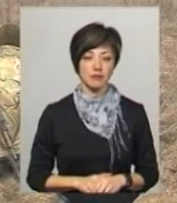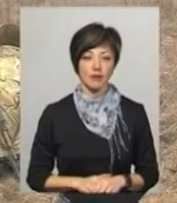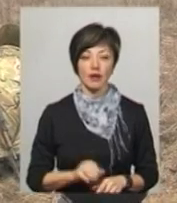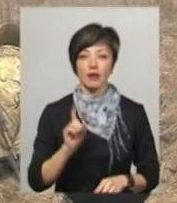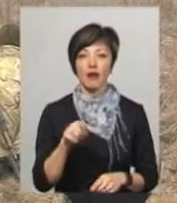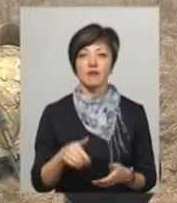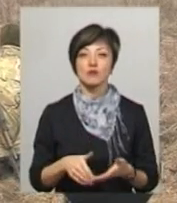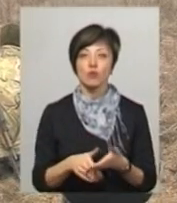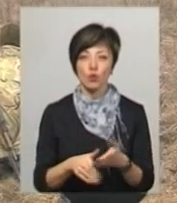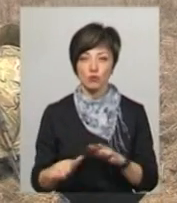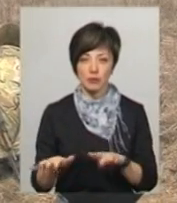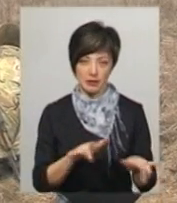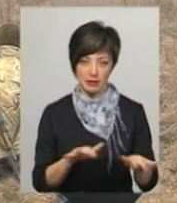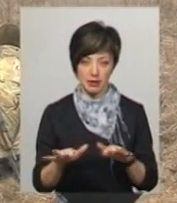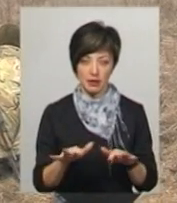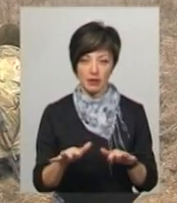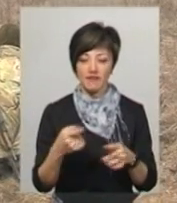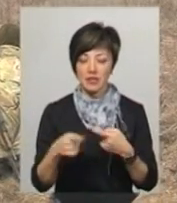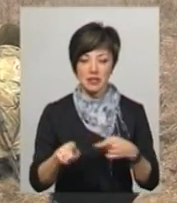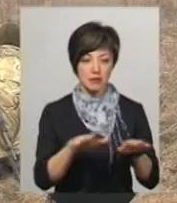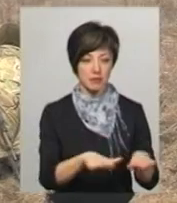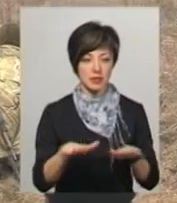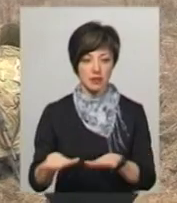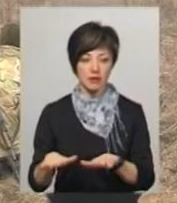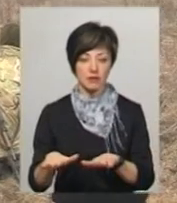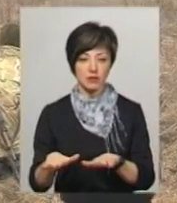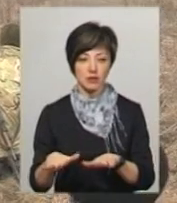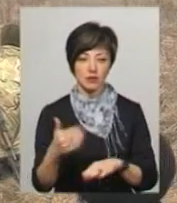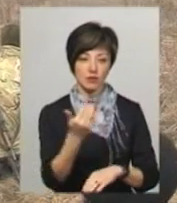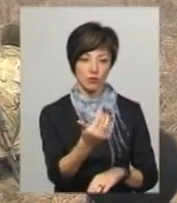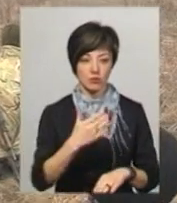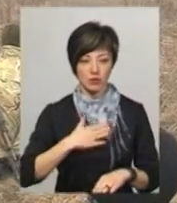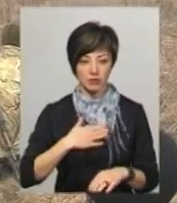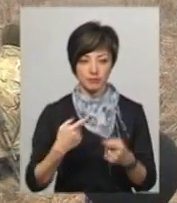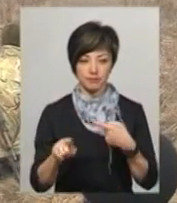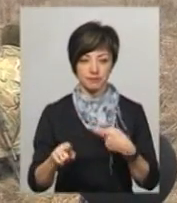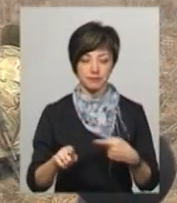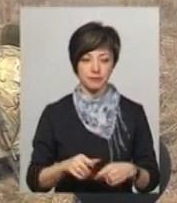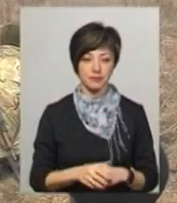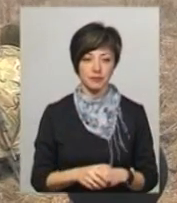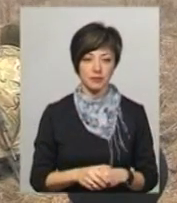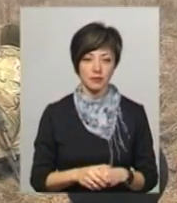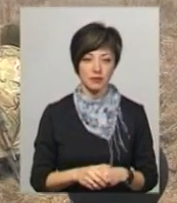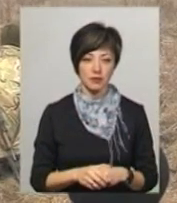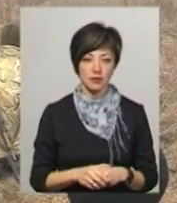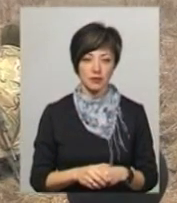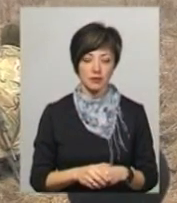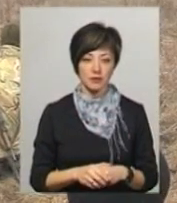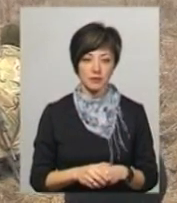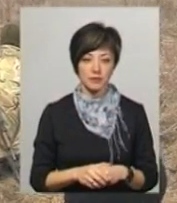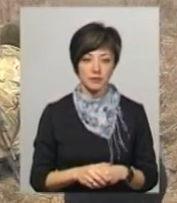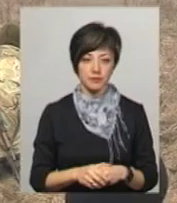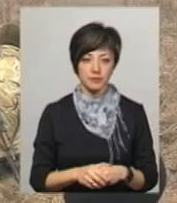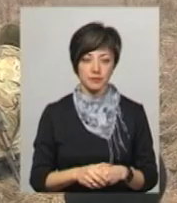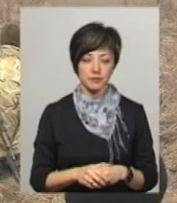способи дій в різних місцевостях, неважно, чи це буде лісиста місцевість, чи це буде відкрита